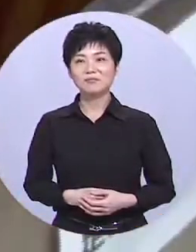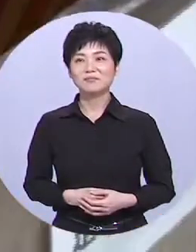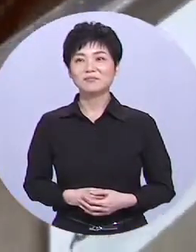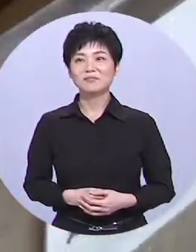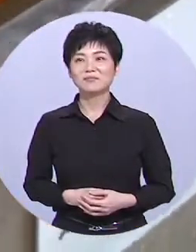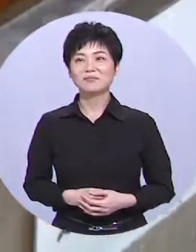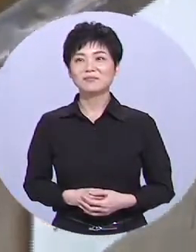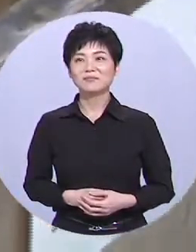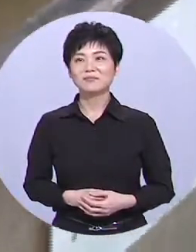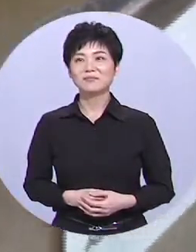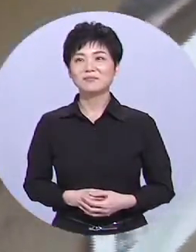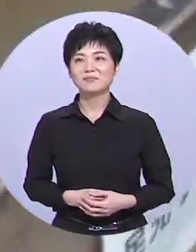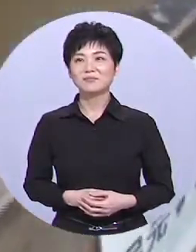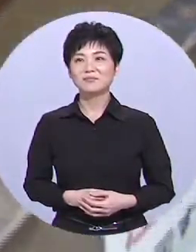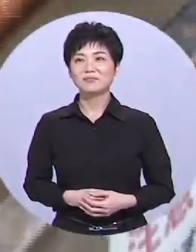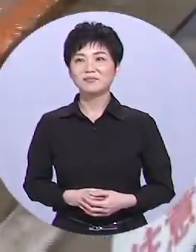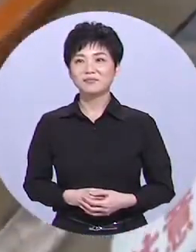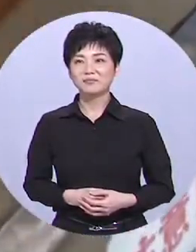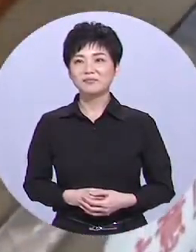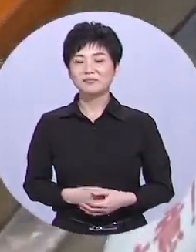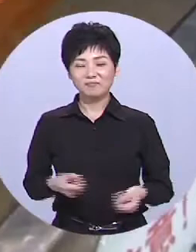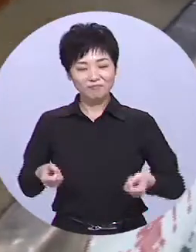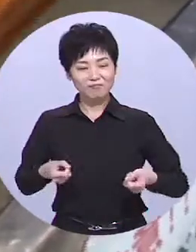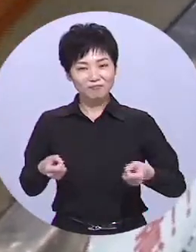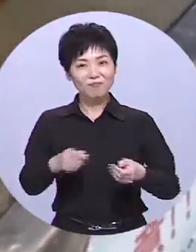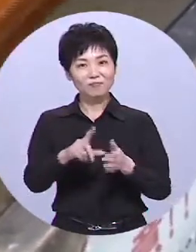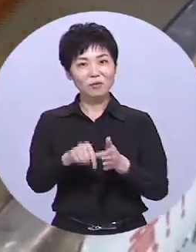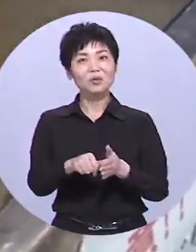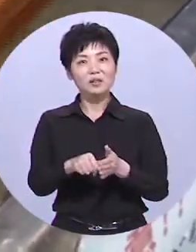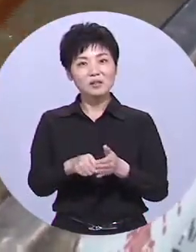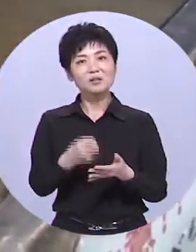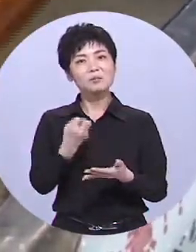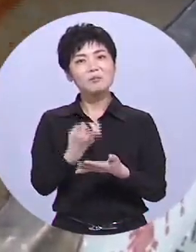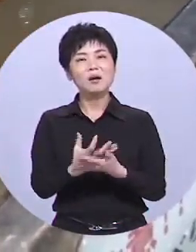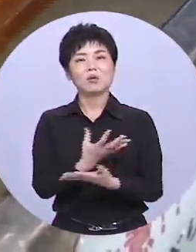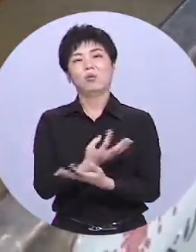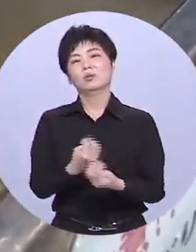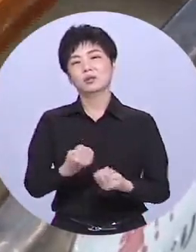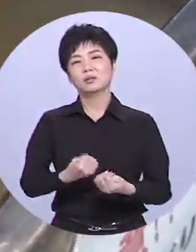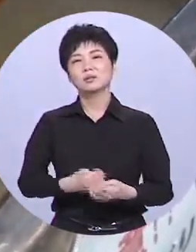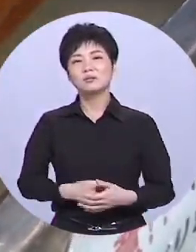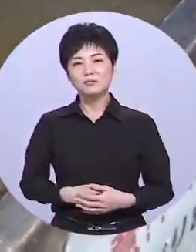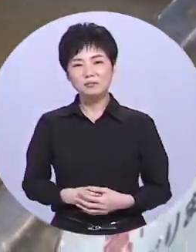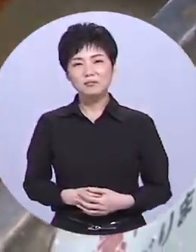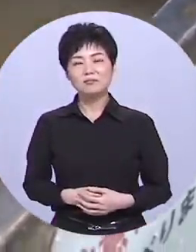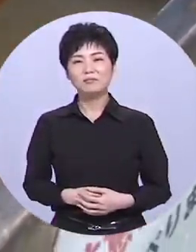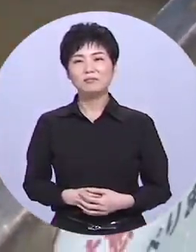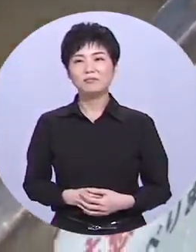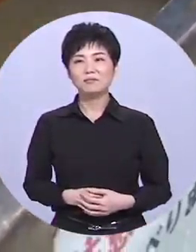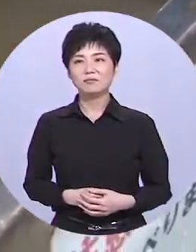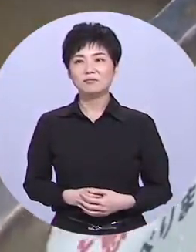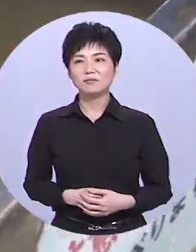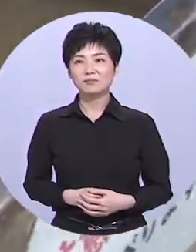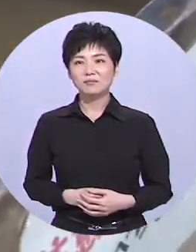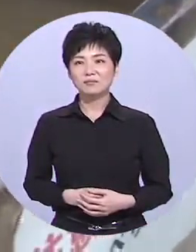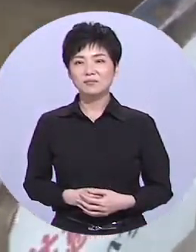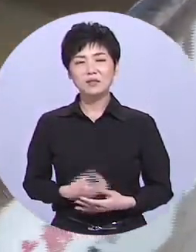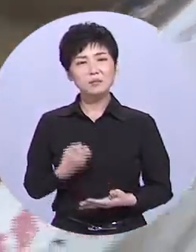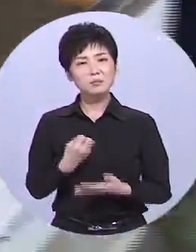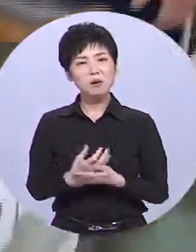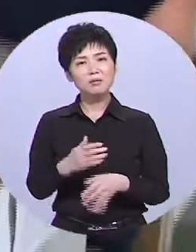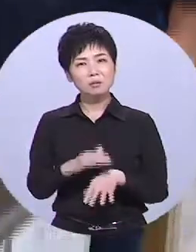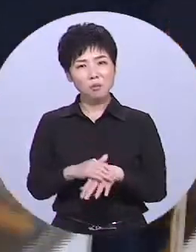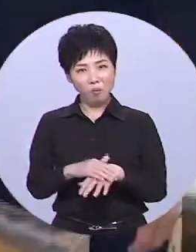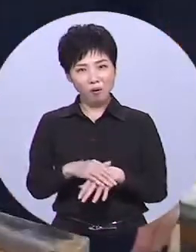え、はい、 このすくい上げた時に前の重ねた部分がめくれてしまうそうです。 めくれた方が良かったですね、